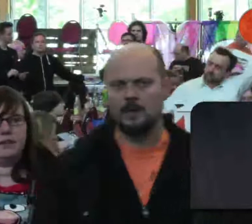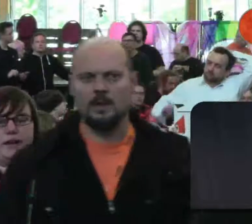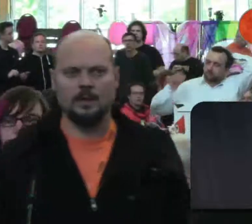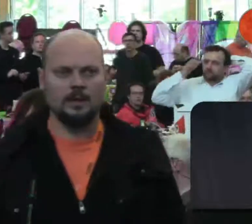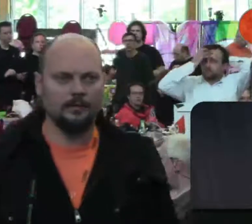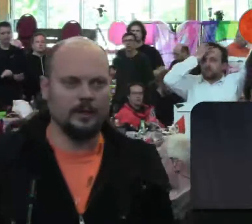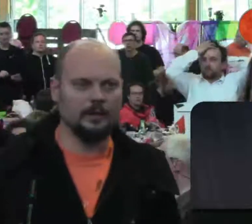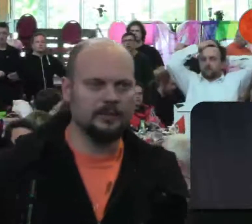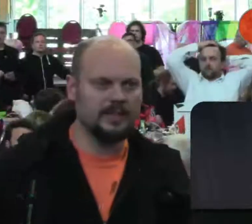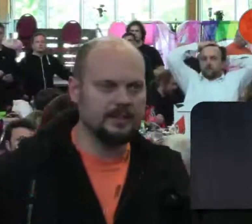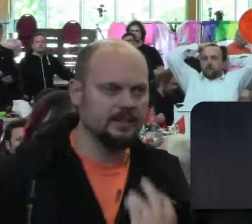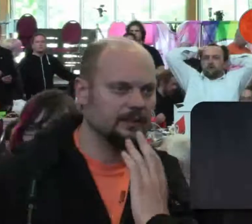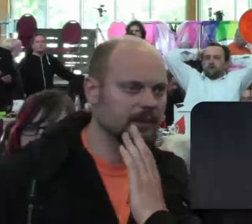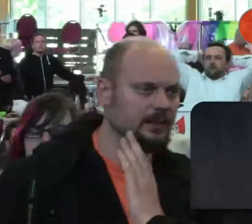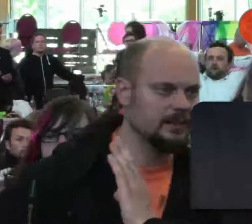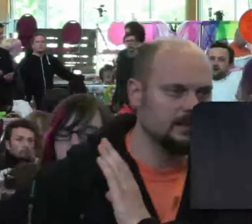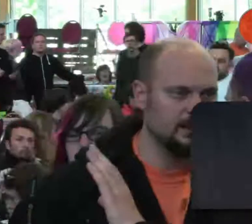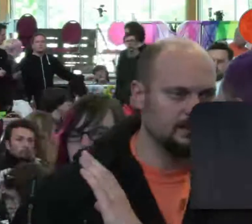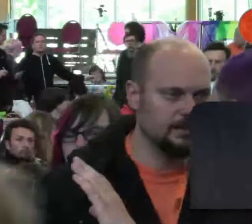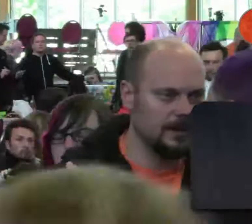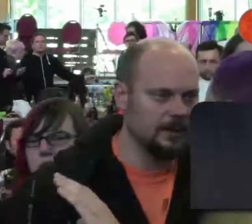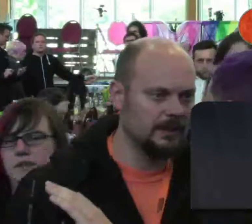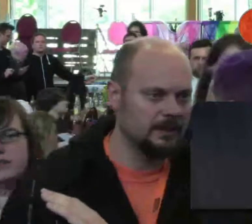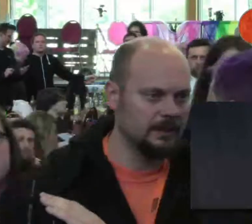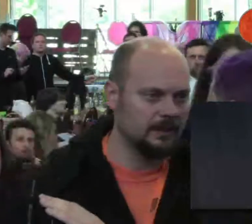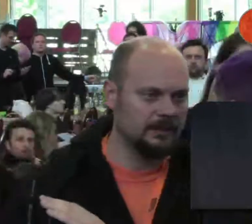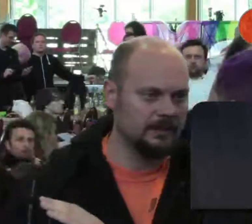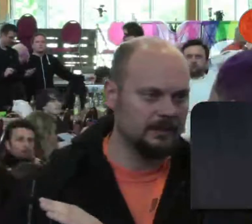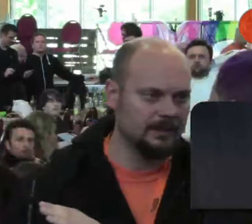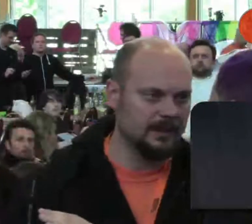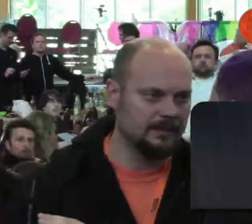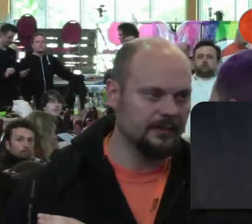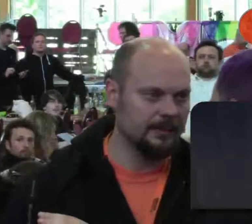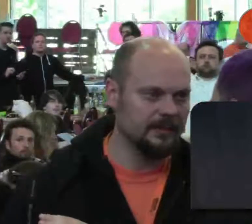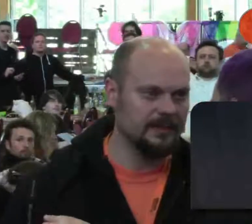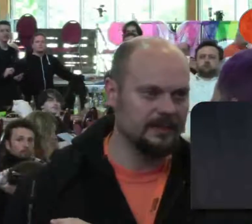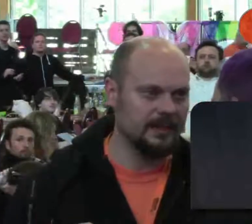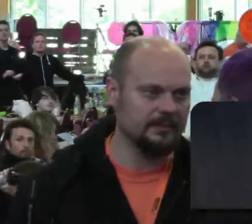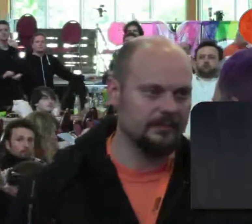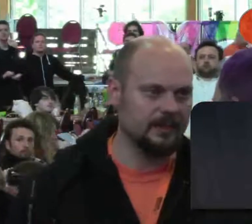ist noch eine Frage ja dann geh zum Mikrofon bitte